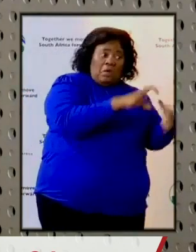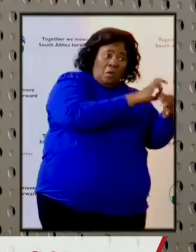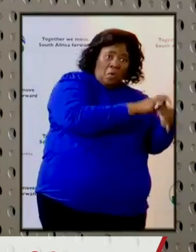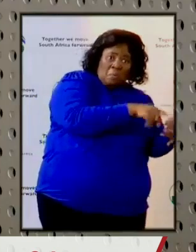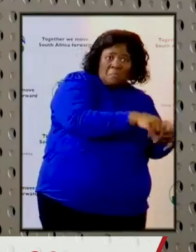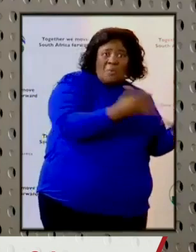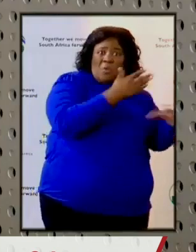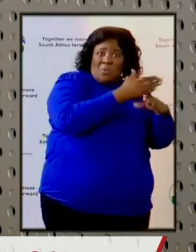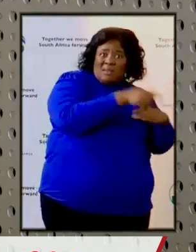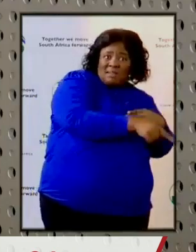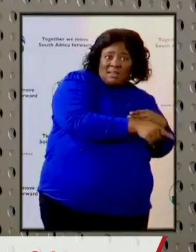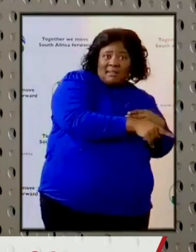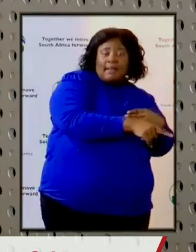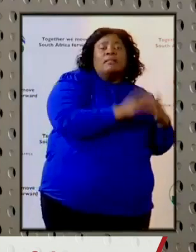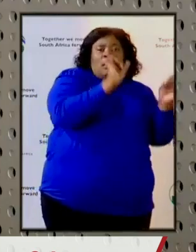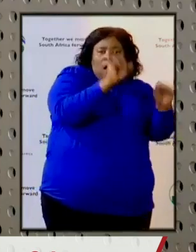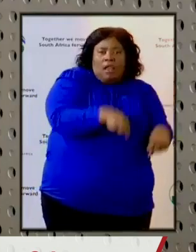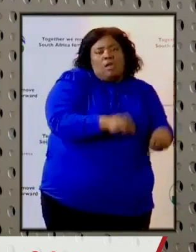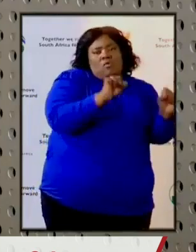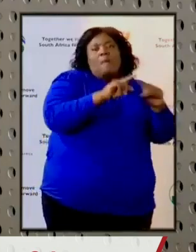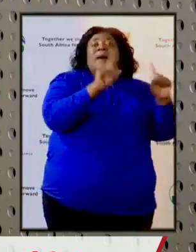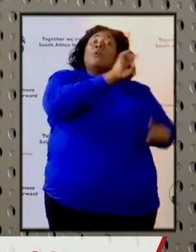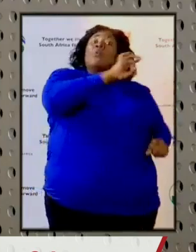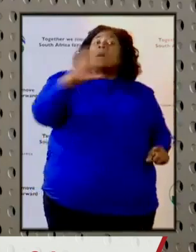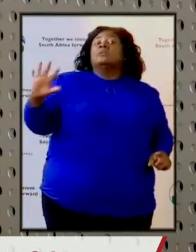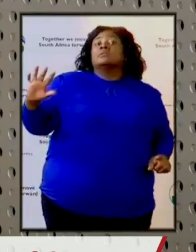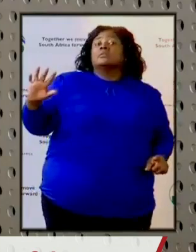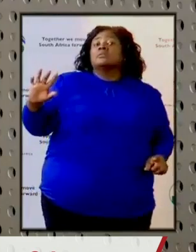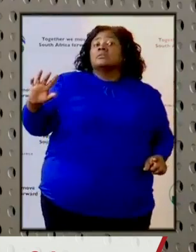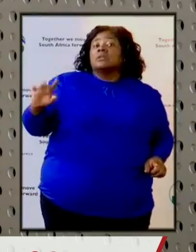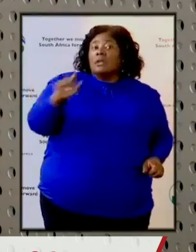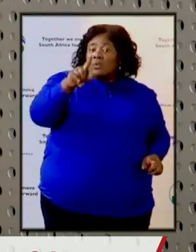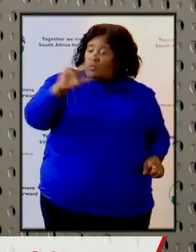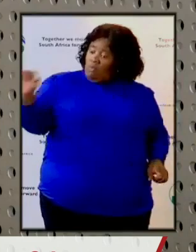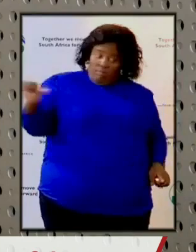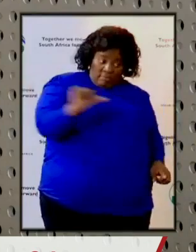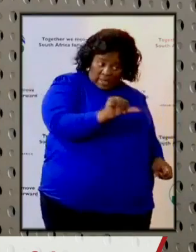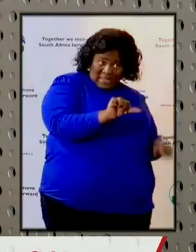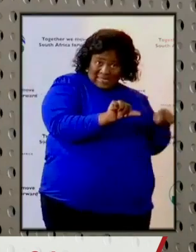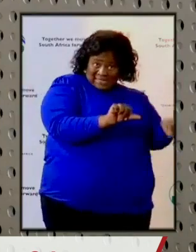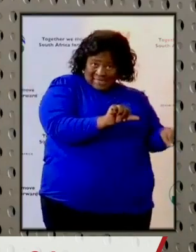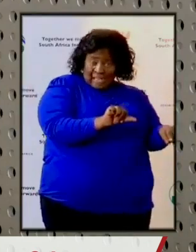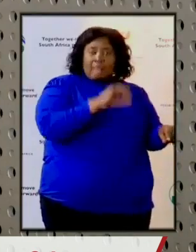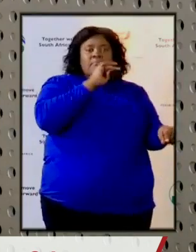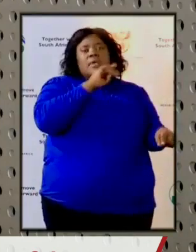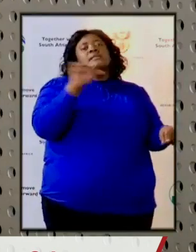kodwa kanye. Uma ubuya wazi ukuthi